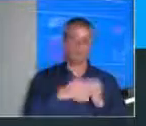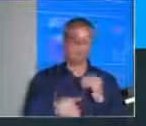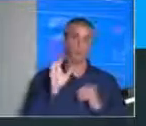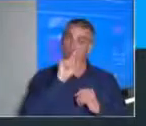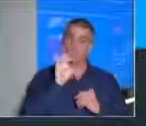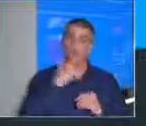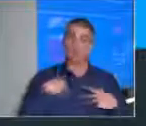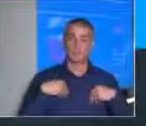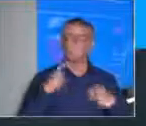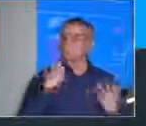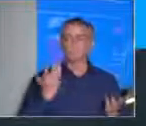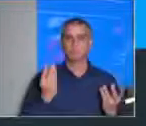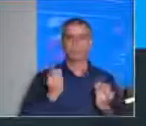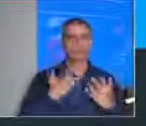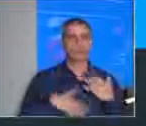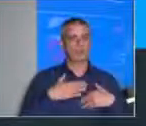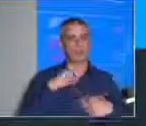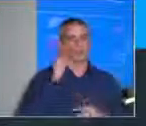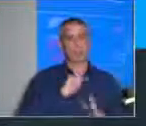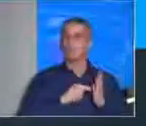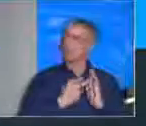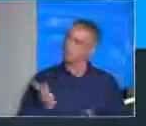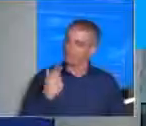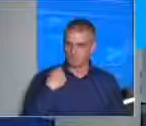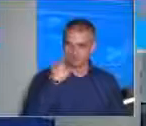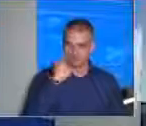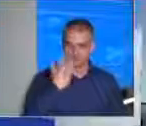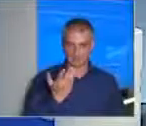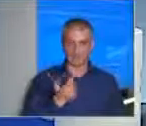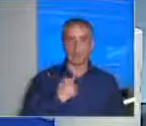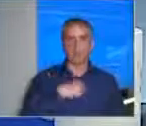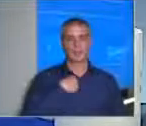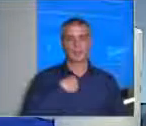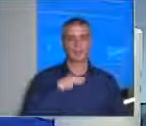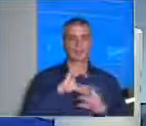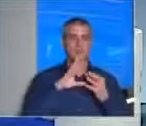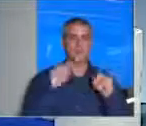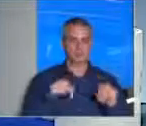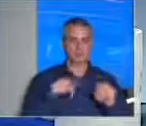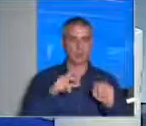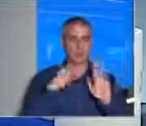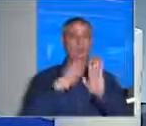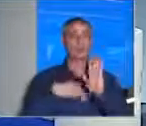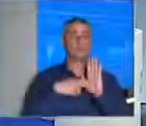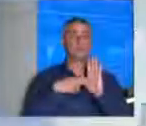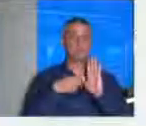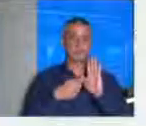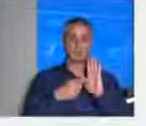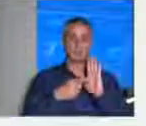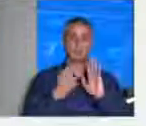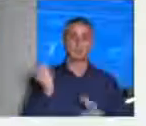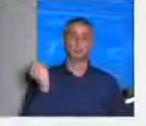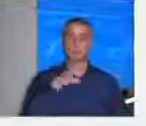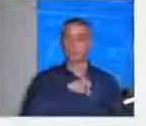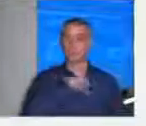זאת נסכים. מה? משהו חביב, לא פוליטיקה. טוב, בוא נראה. אז בואי תראי, אנחנו ניפרד כאן על רקע תמונות